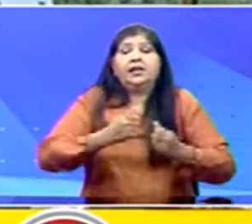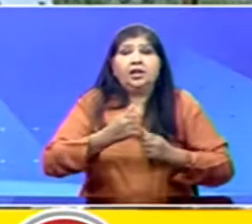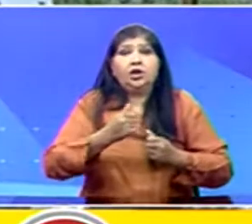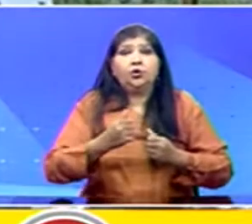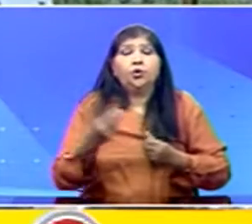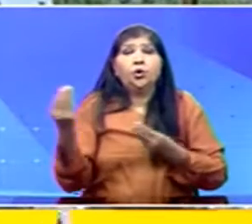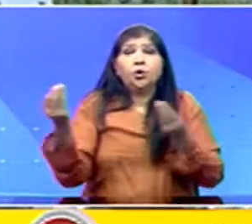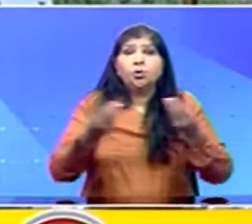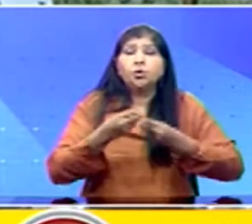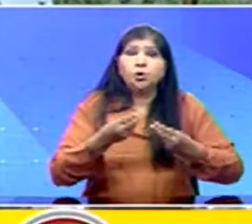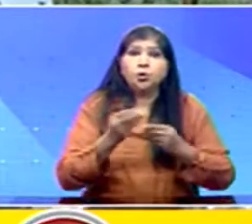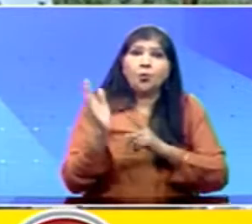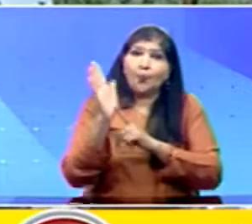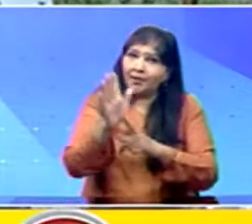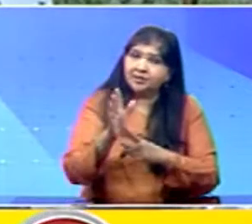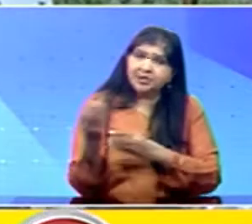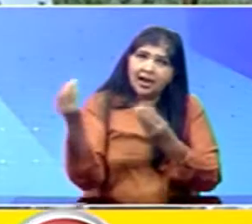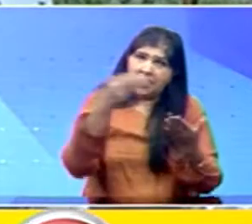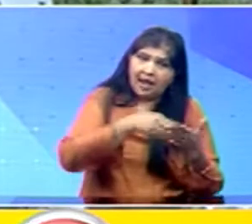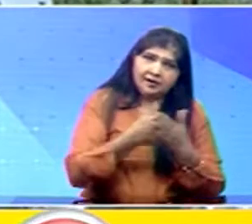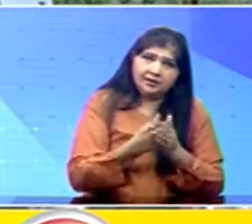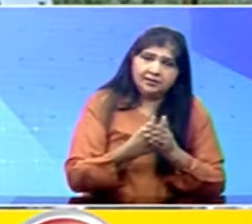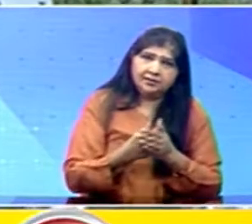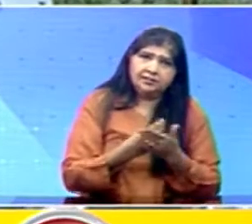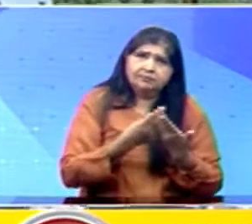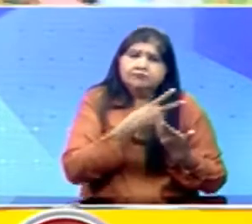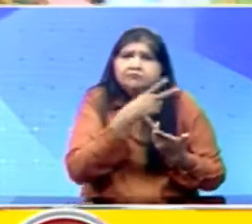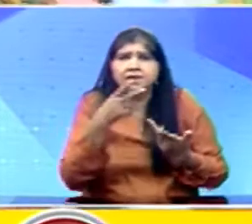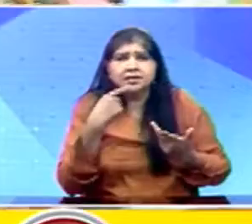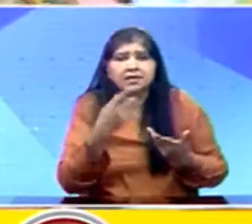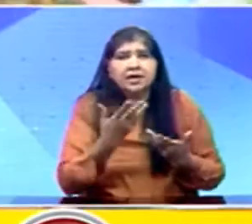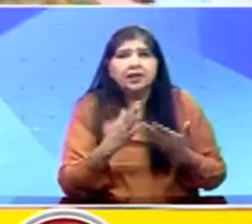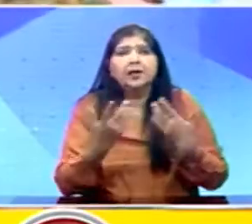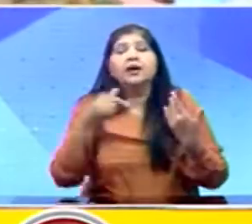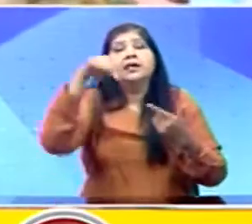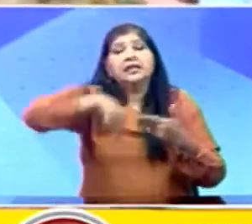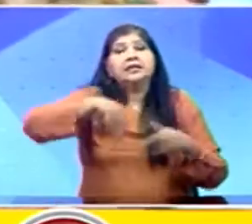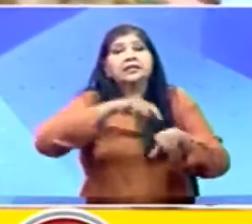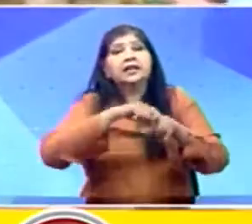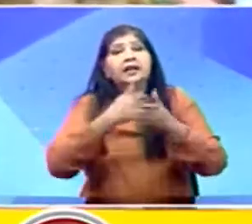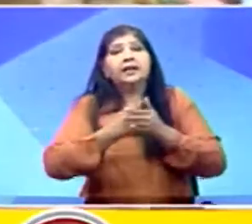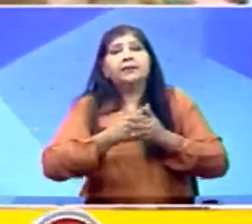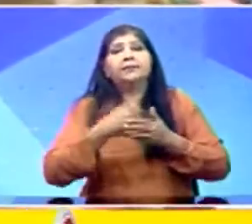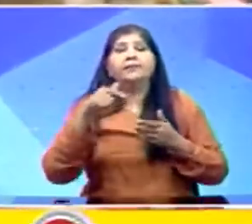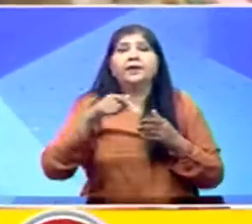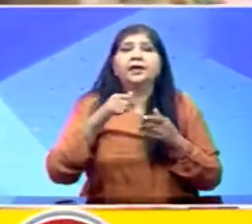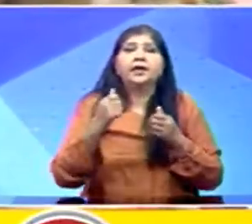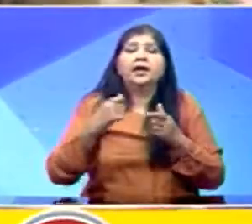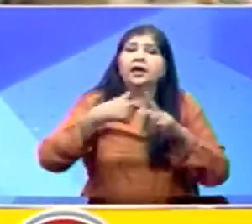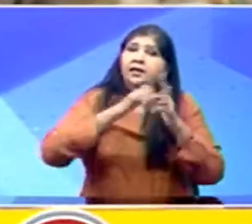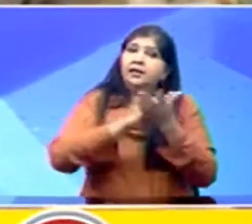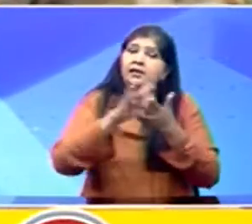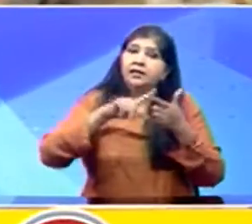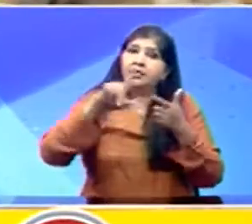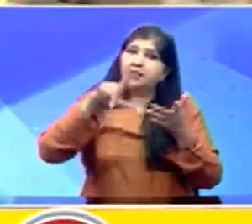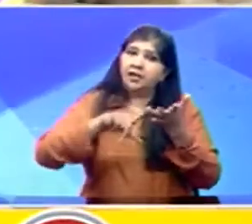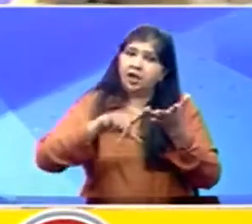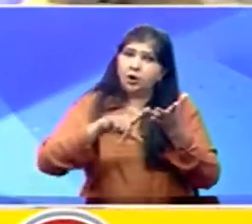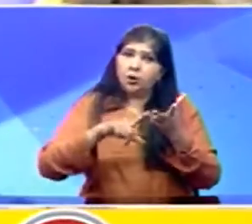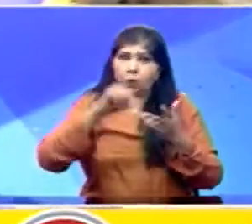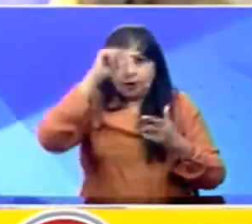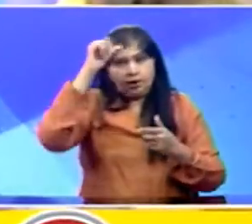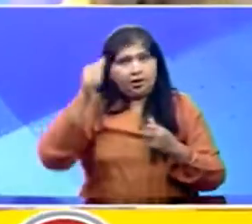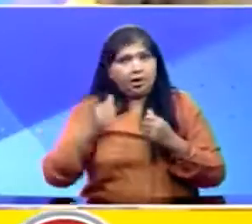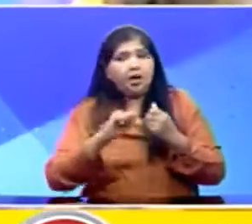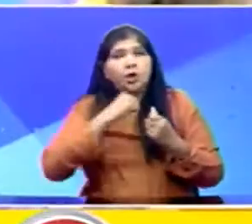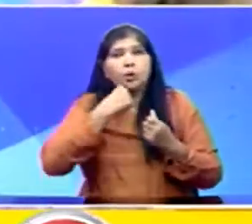नहीं पहचान बन रही है जैसे कि इस बार खेलों इंडिया यूद गेम्स में